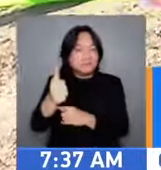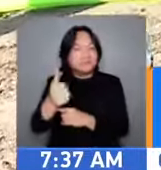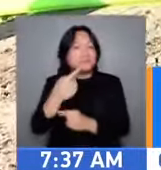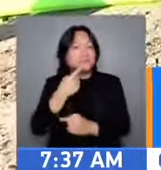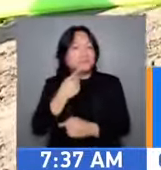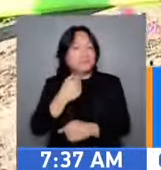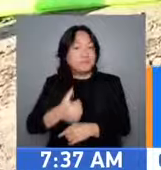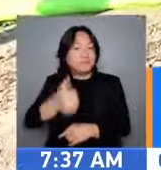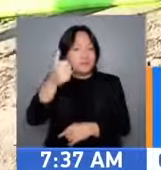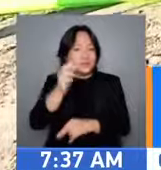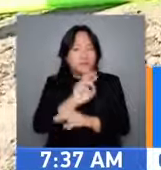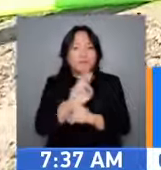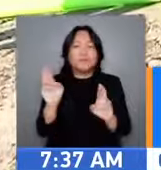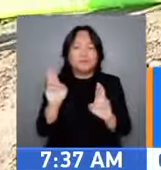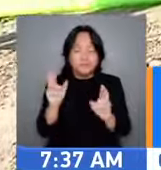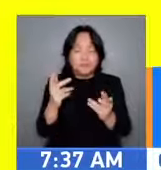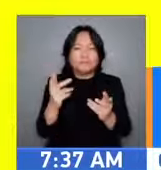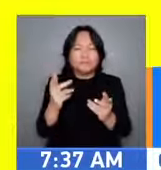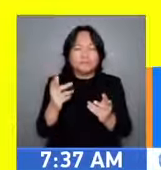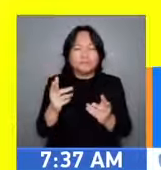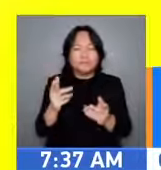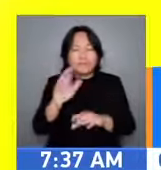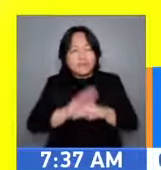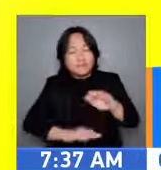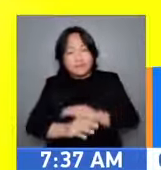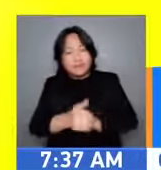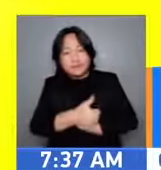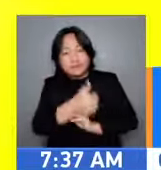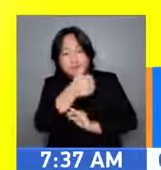siya ng kanyang jet ski. Ayan na!